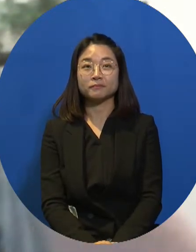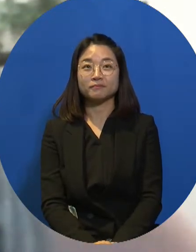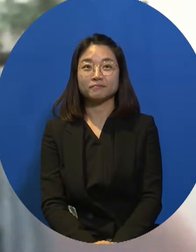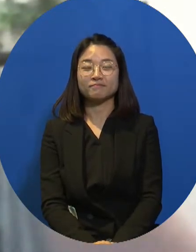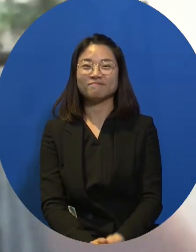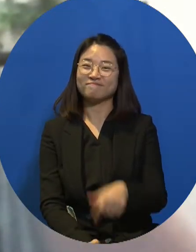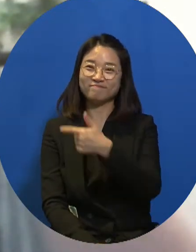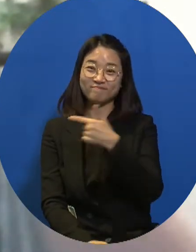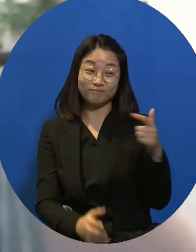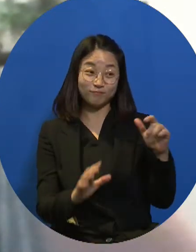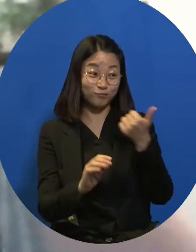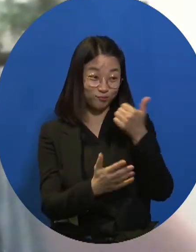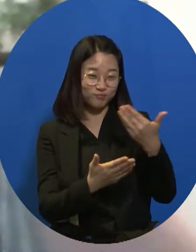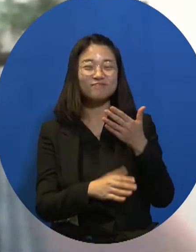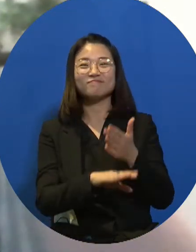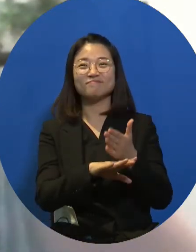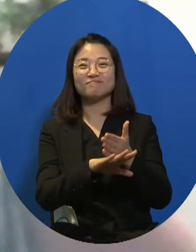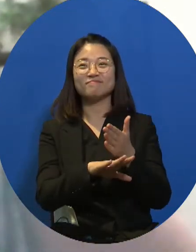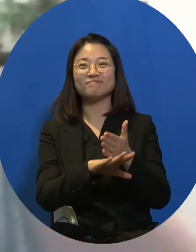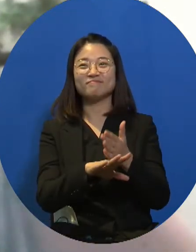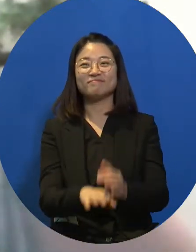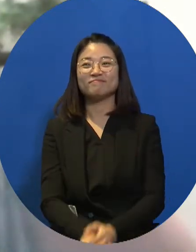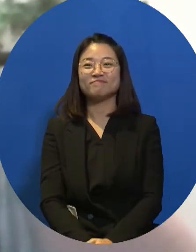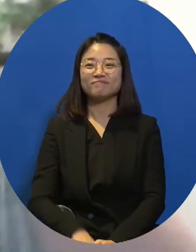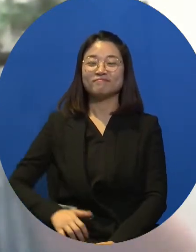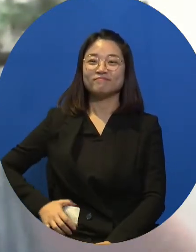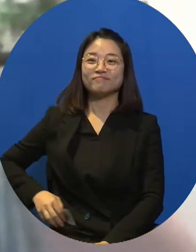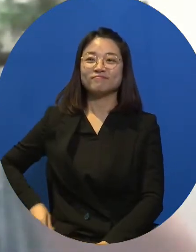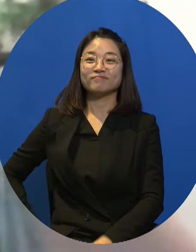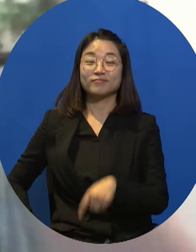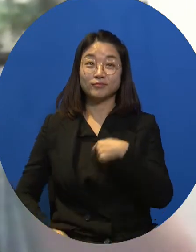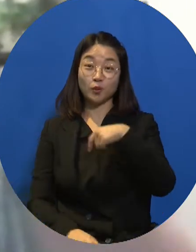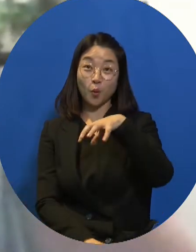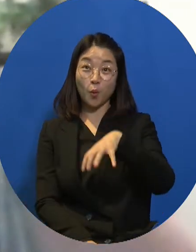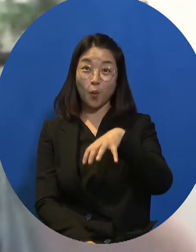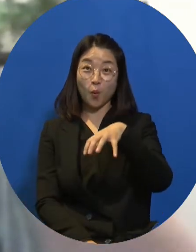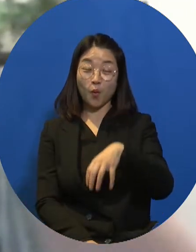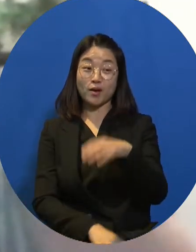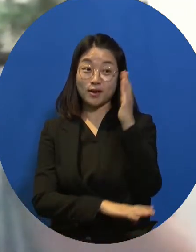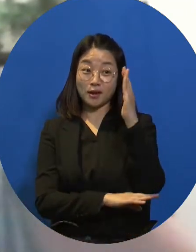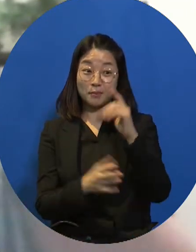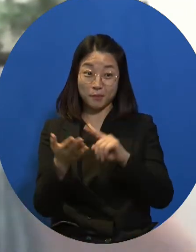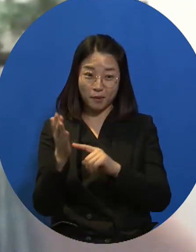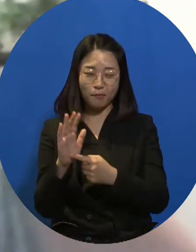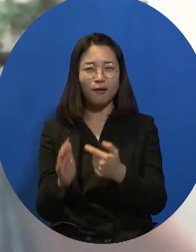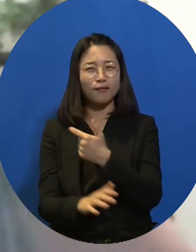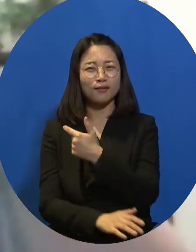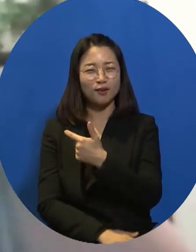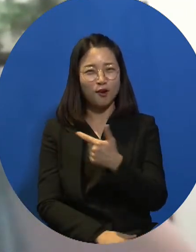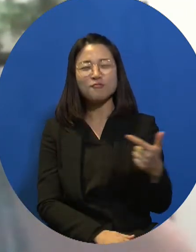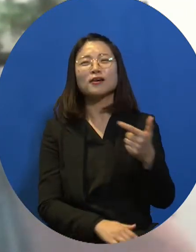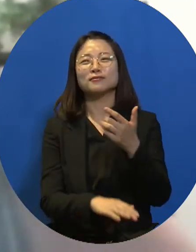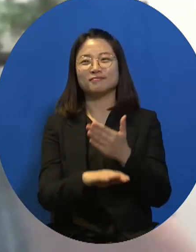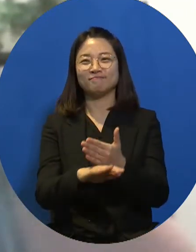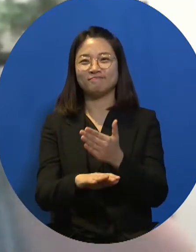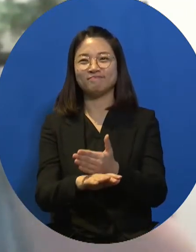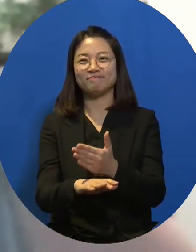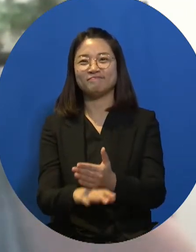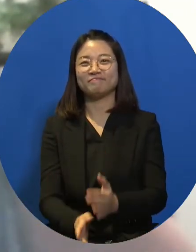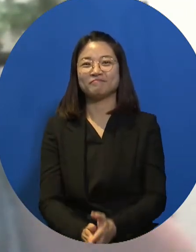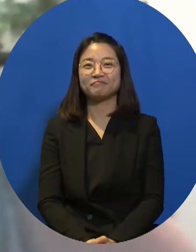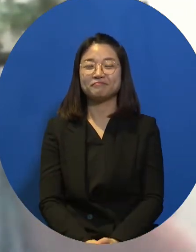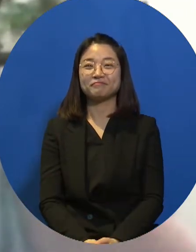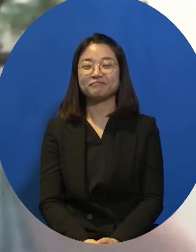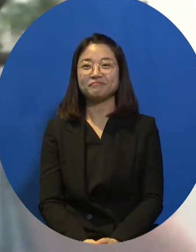네, 대단히 감사합니다. 우선 제가 이 자리에 올 수 있게 되어서 얼마나 영광스러운지를 말씀드리도록